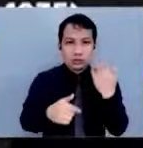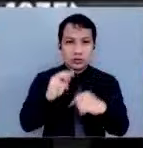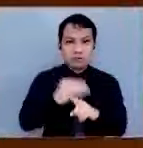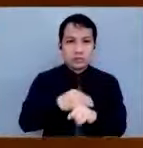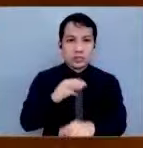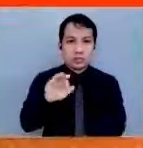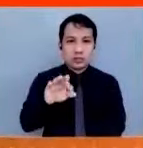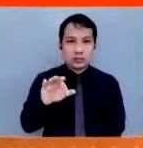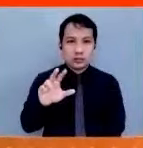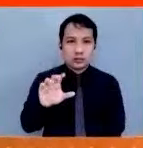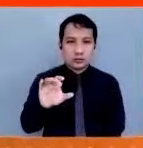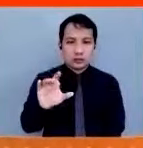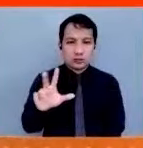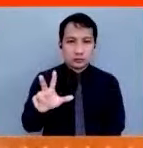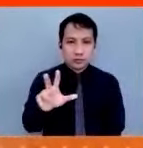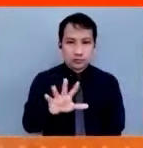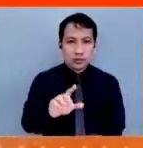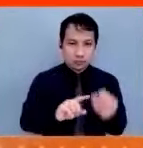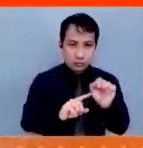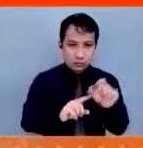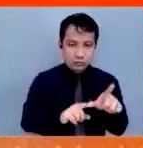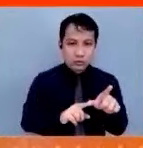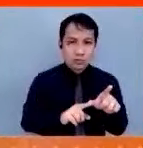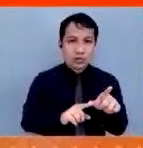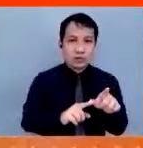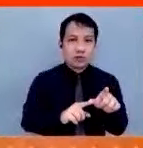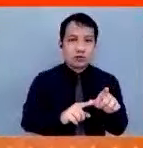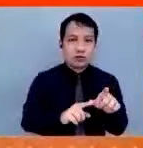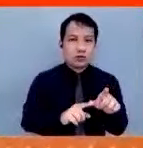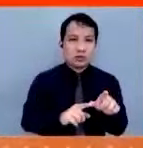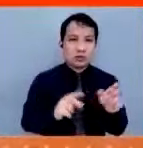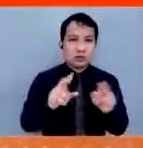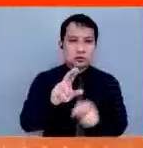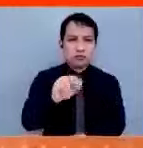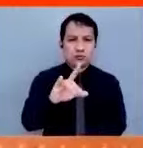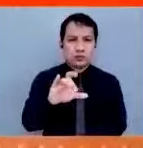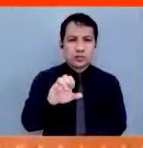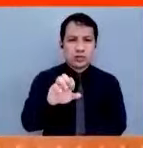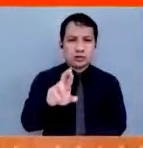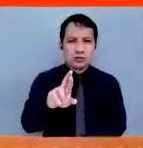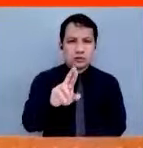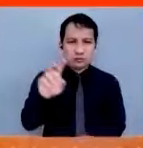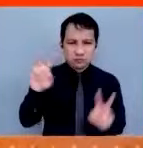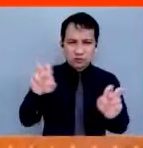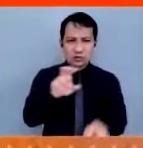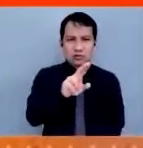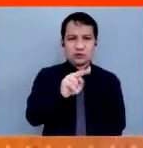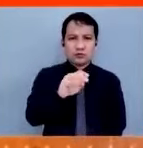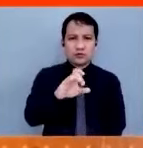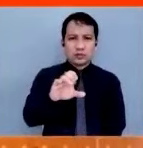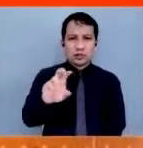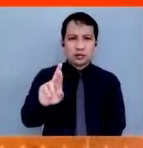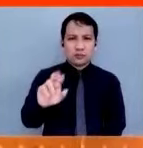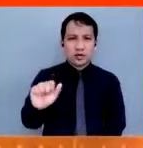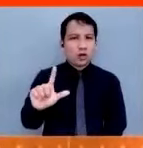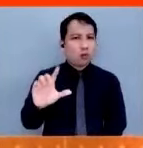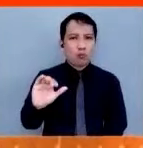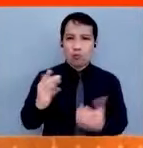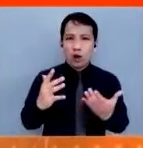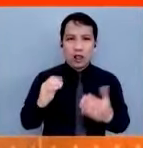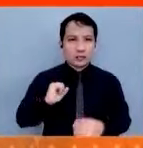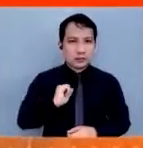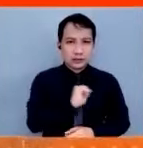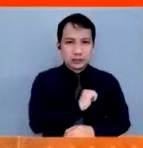1935. Pero ang original na versyon nito ay unicameral. Ibig pong sabihin, walang Senado o Kongreso, isang